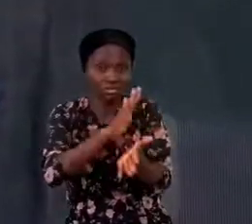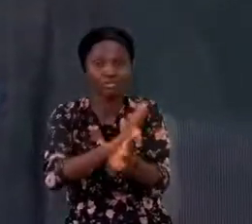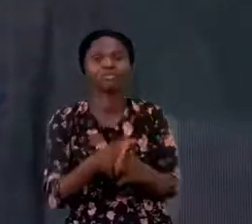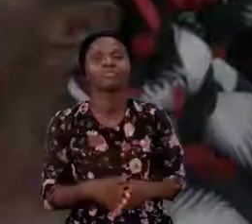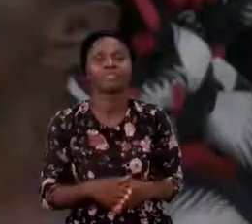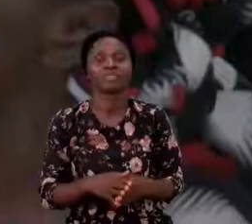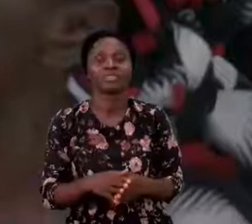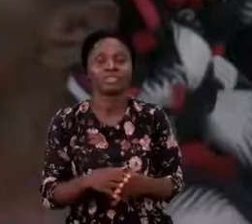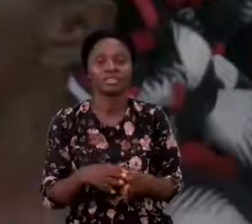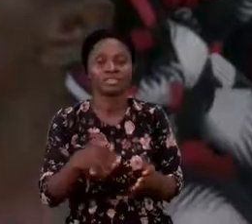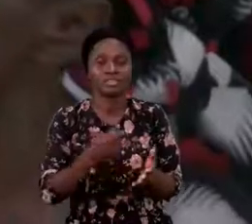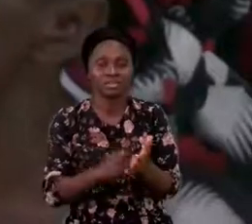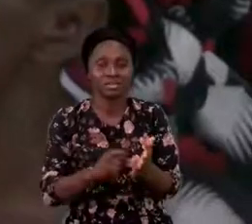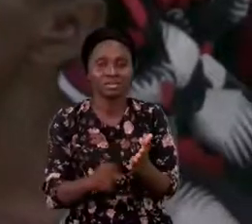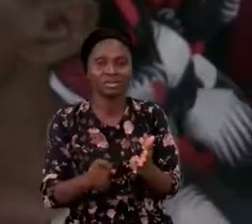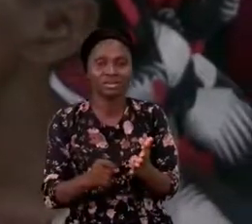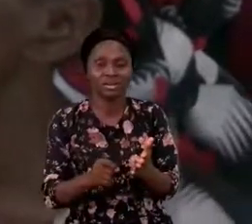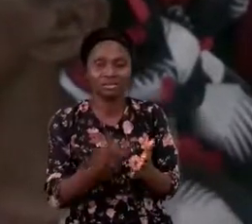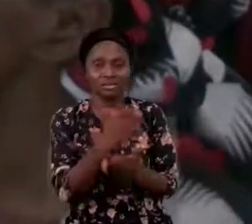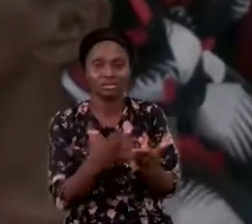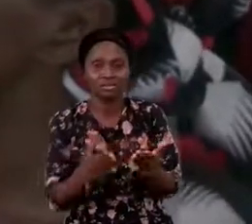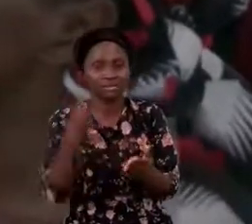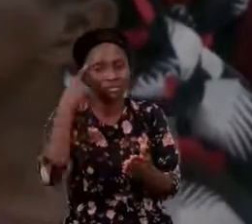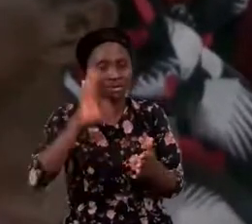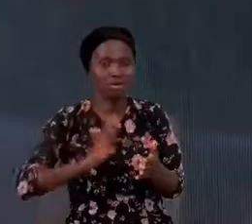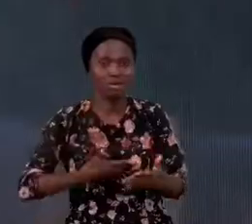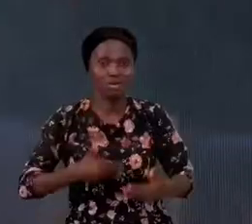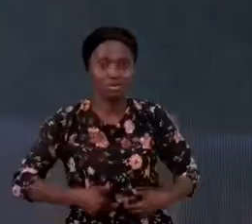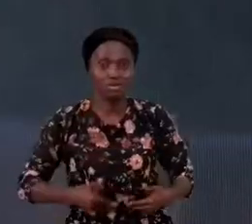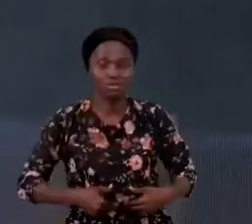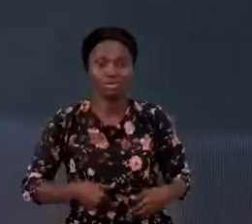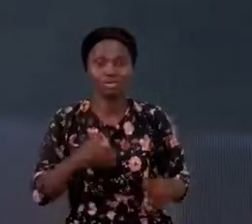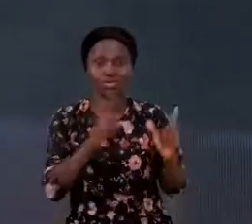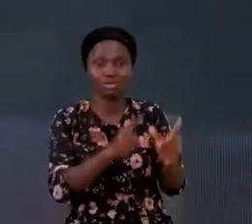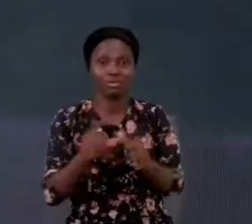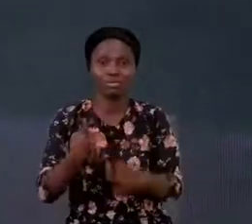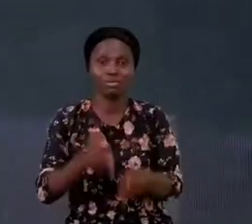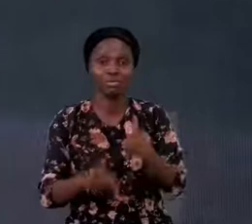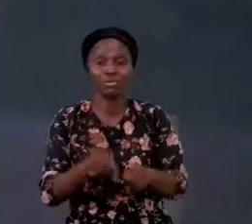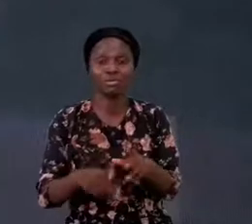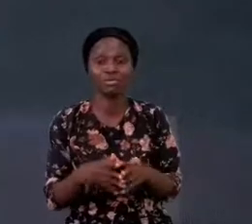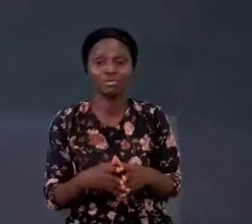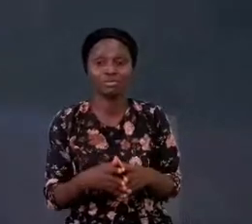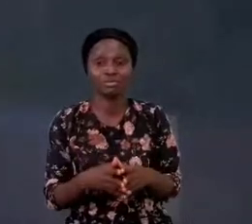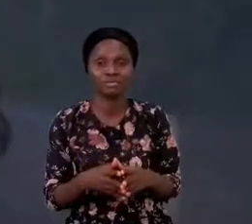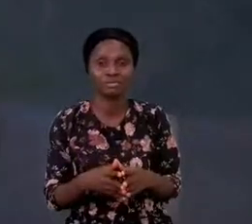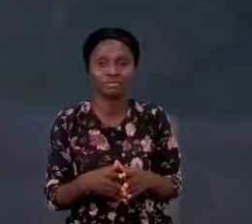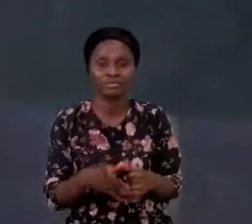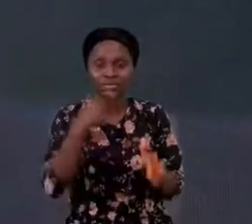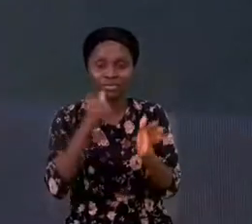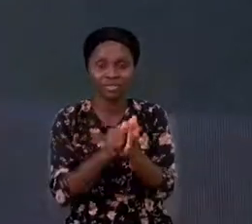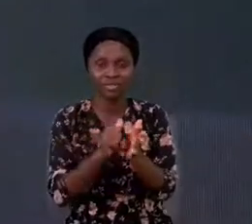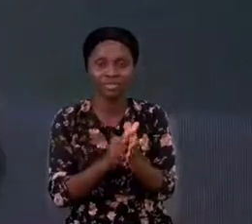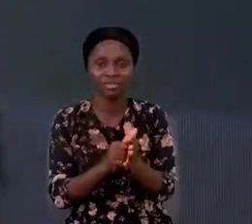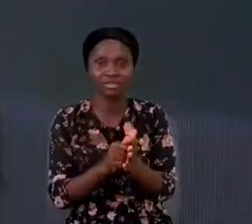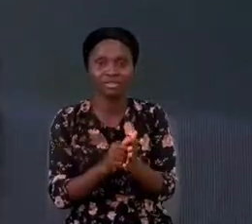disent la virginité à ne pas vendre. Et vous devez accepter ça. Il y a de bonnes choses